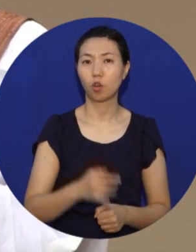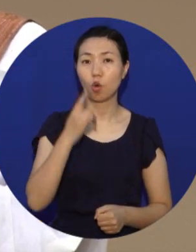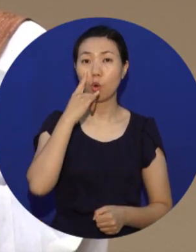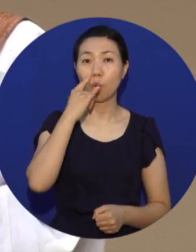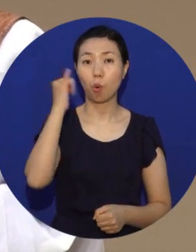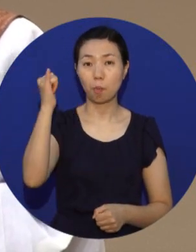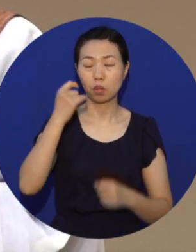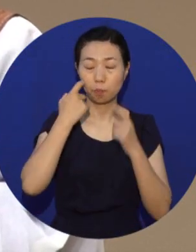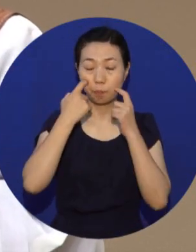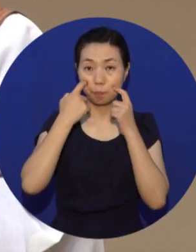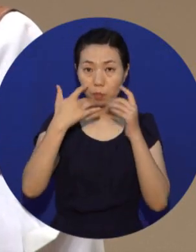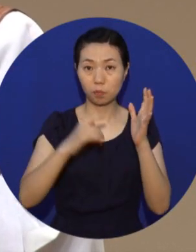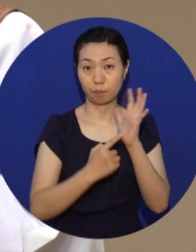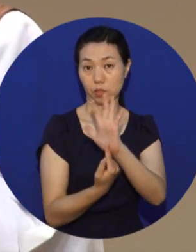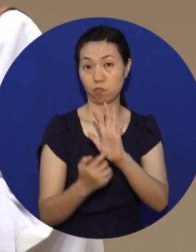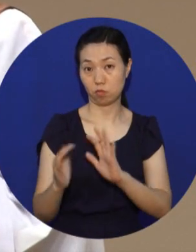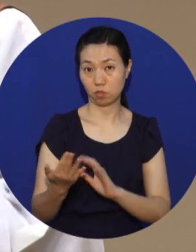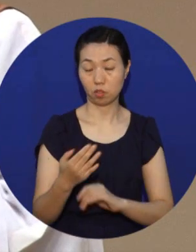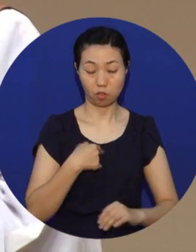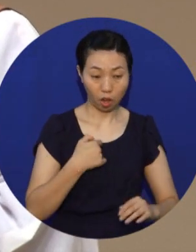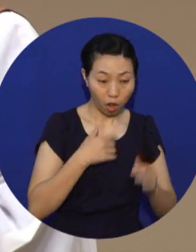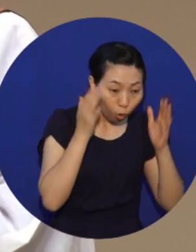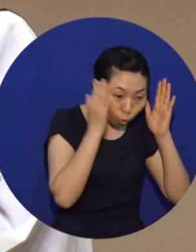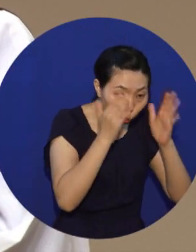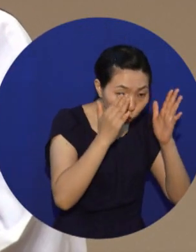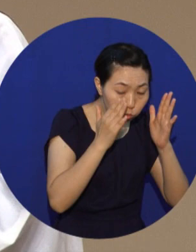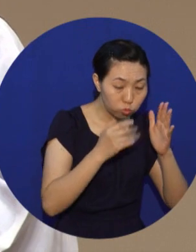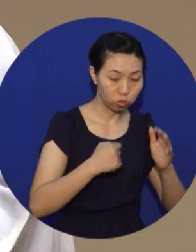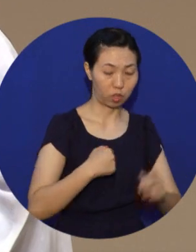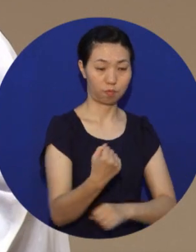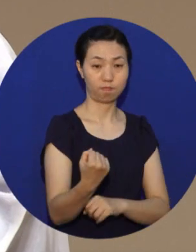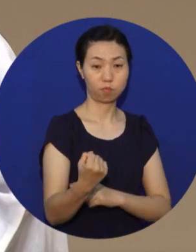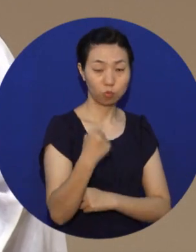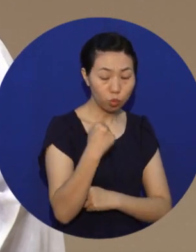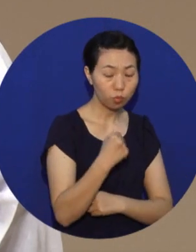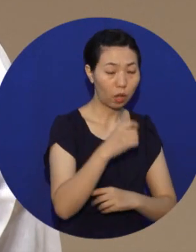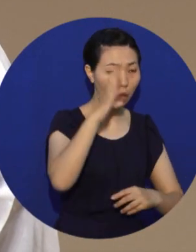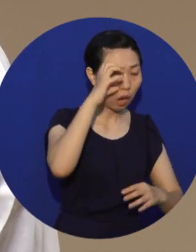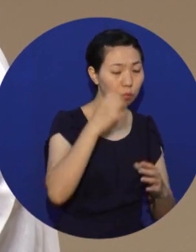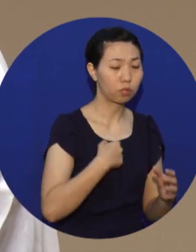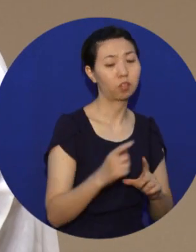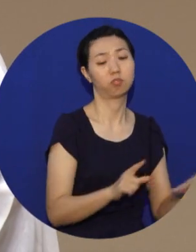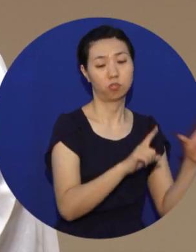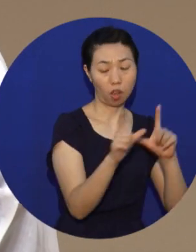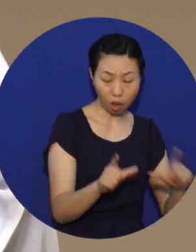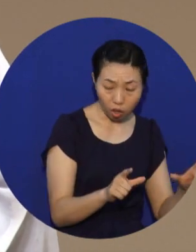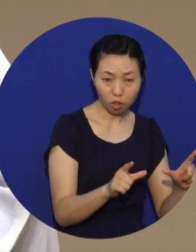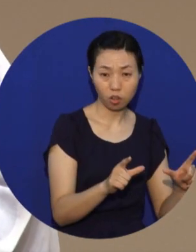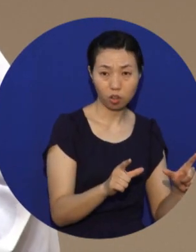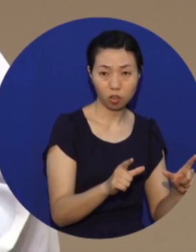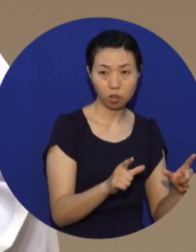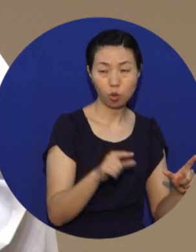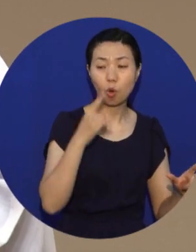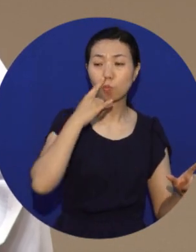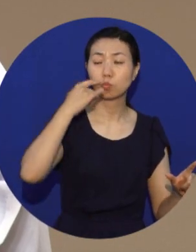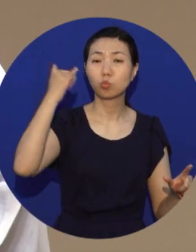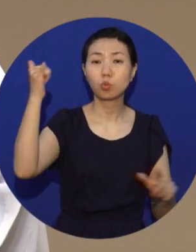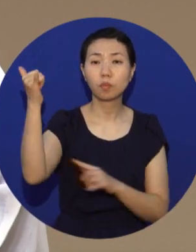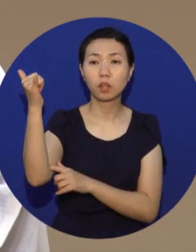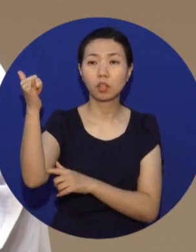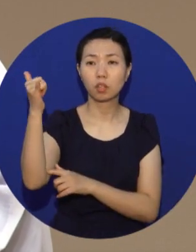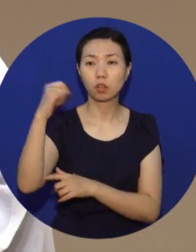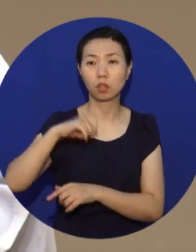엄마한테 그걸 분명히 하면 돼. 내가 이 공부를 하고 이 내 힘으로 대출해서 내가 아르바이트하게 살고 이건 절대로